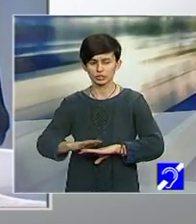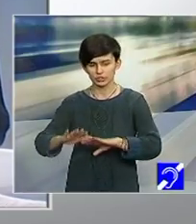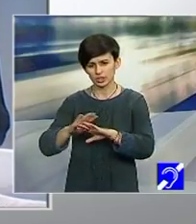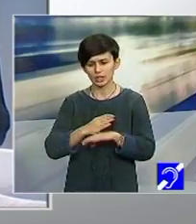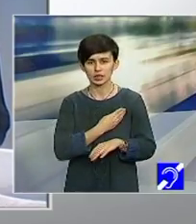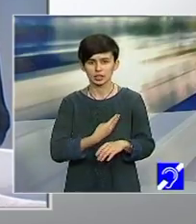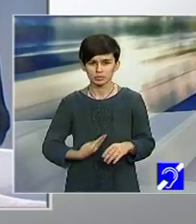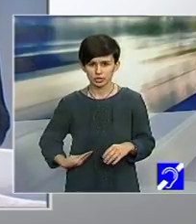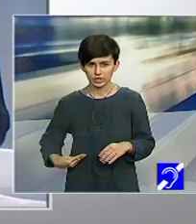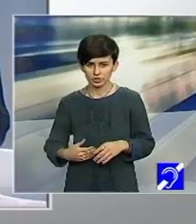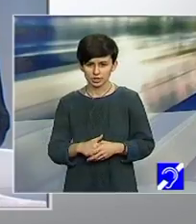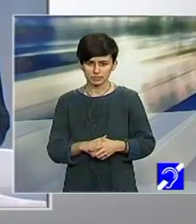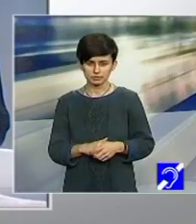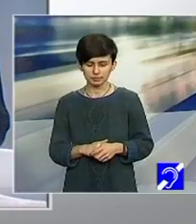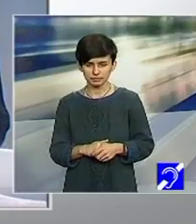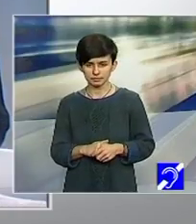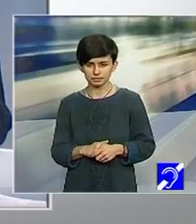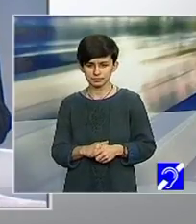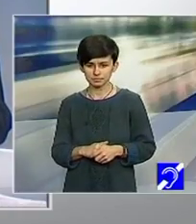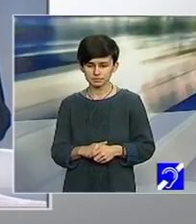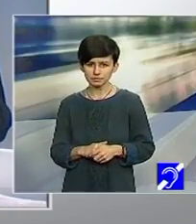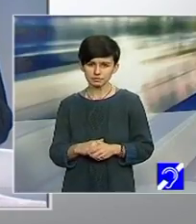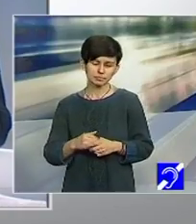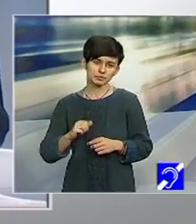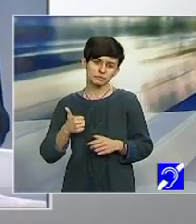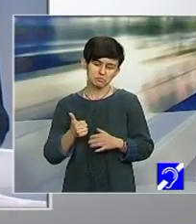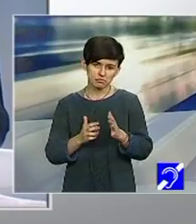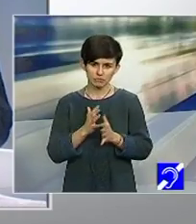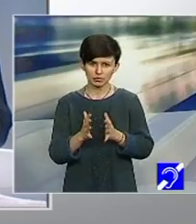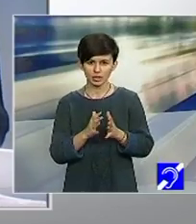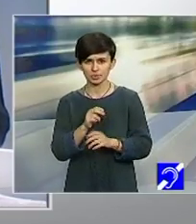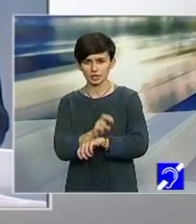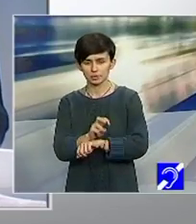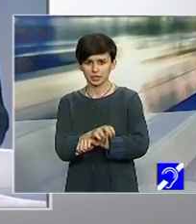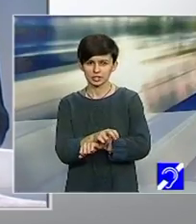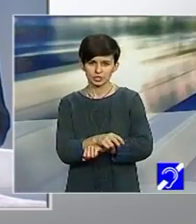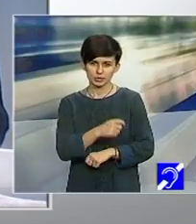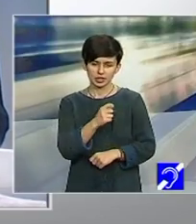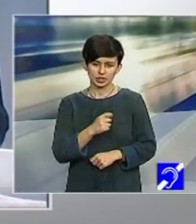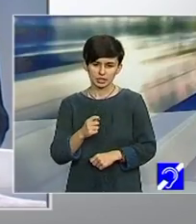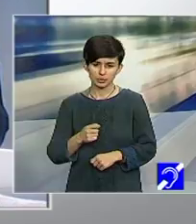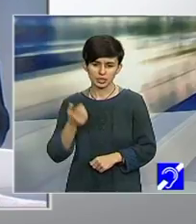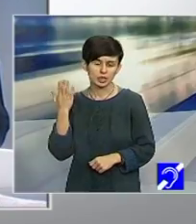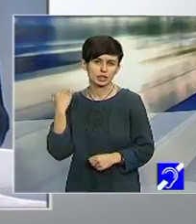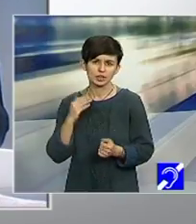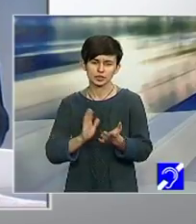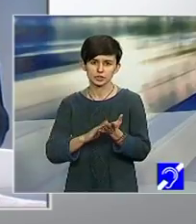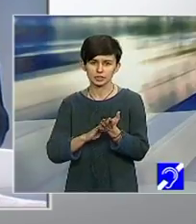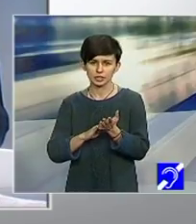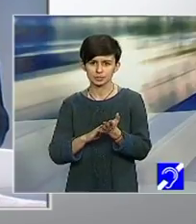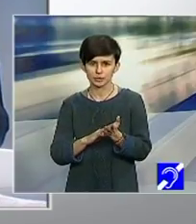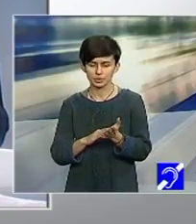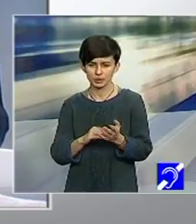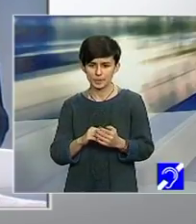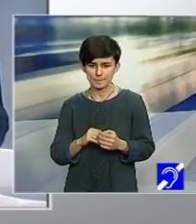București, și un prim semn al participărilor în proiect a fost faptul că au